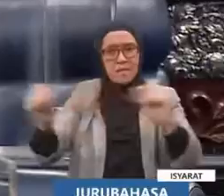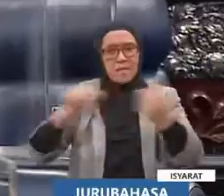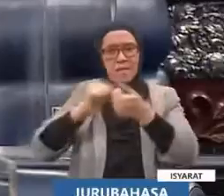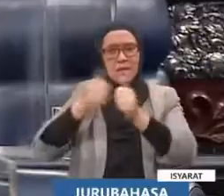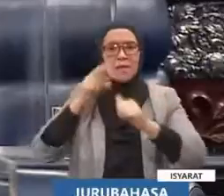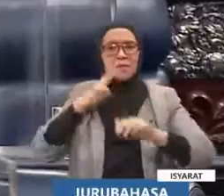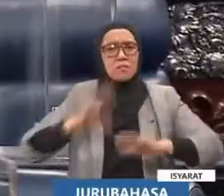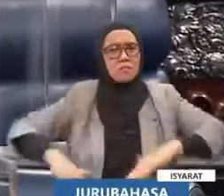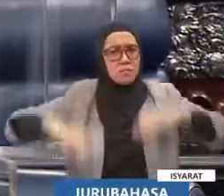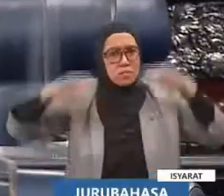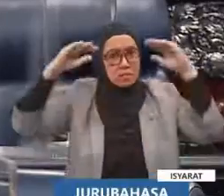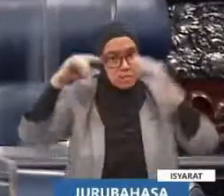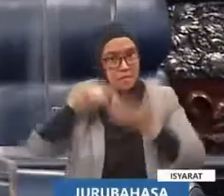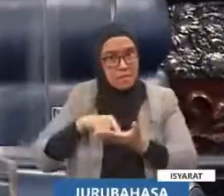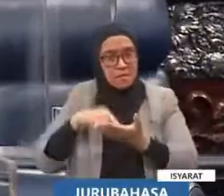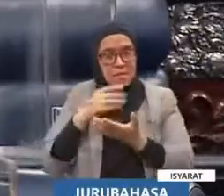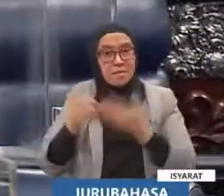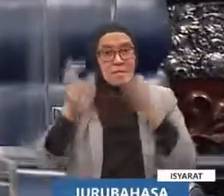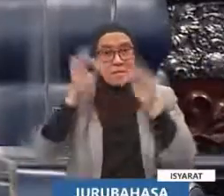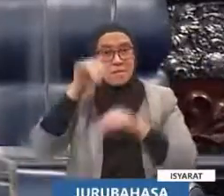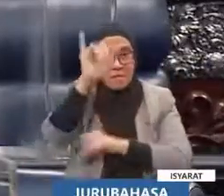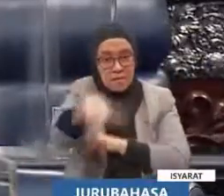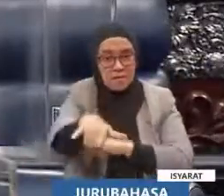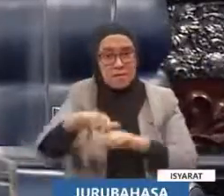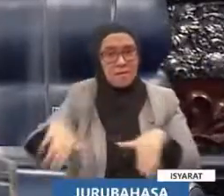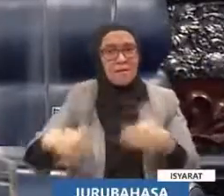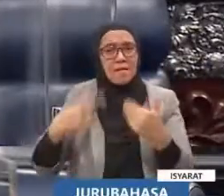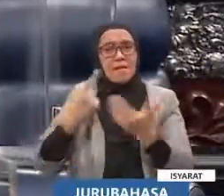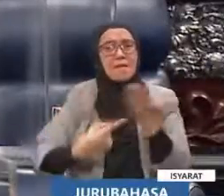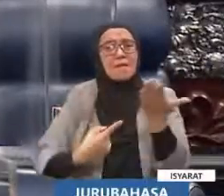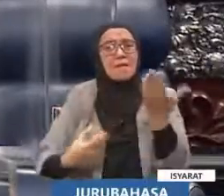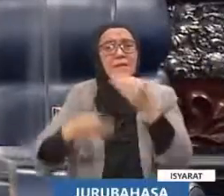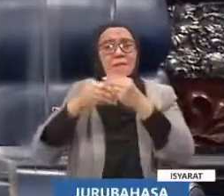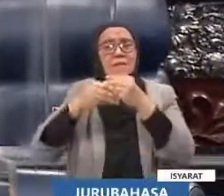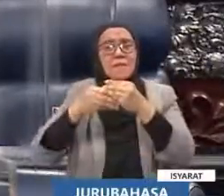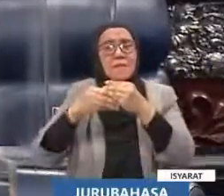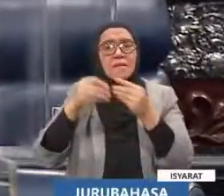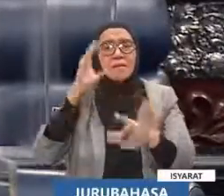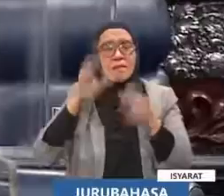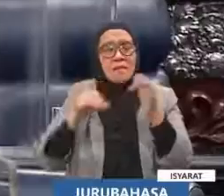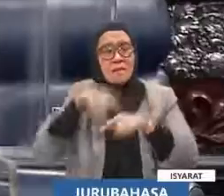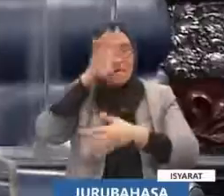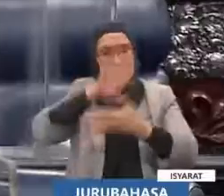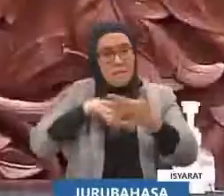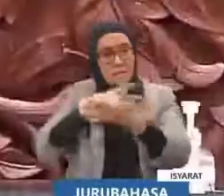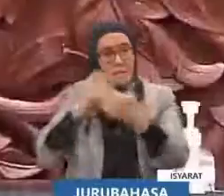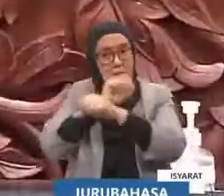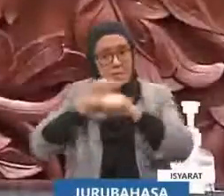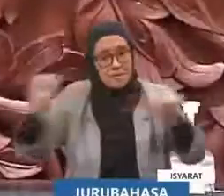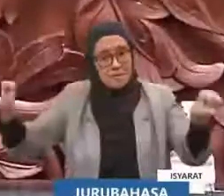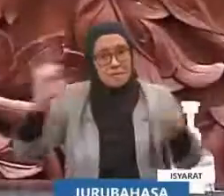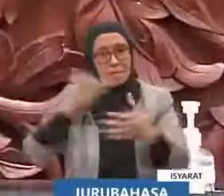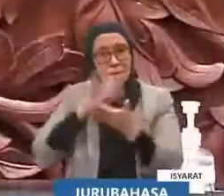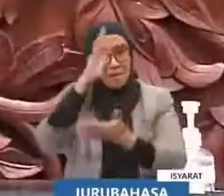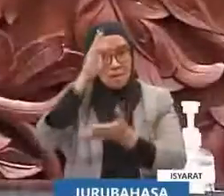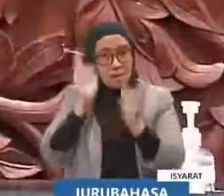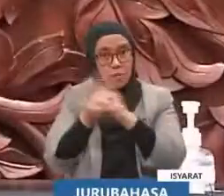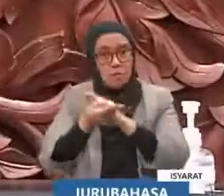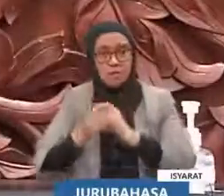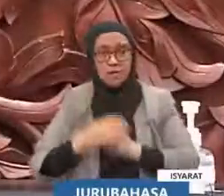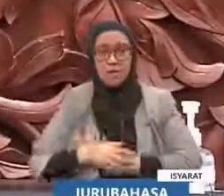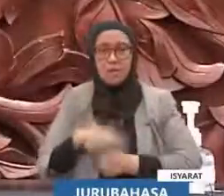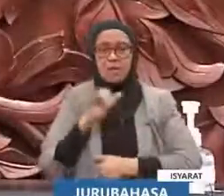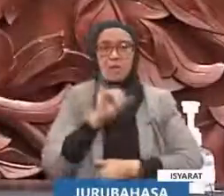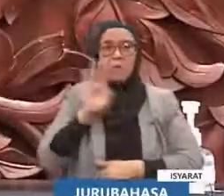kos tambahan dan adakah skedul jadual siap akan berubah? Terima kasih. Terima kasih. Yang Berhormat semua, sebenarnya